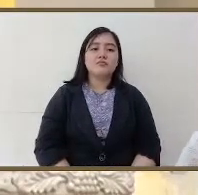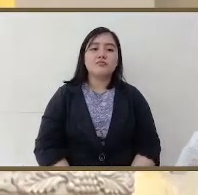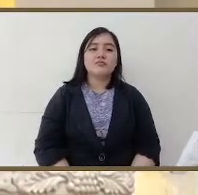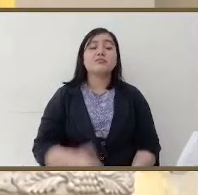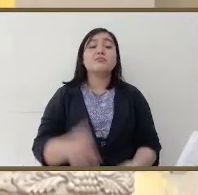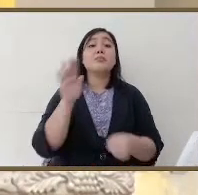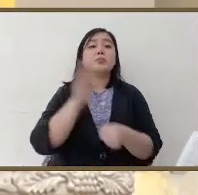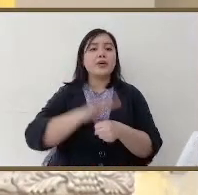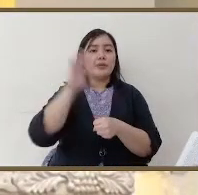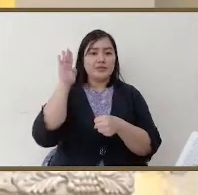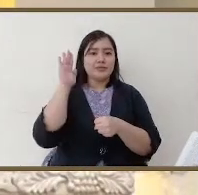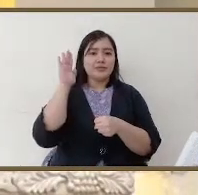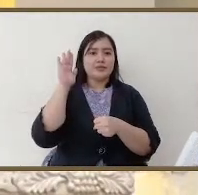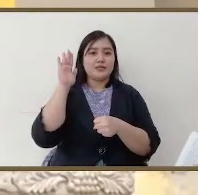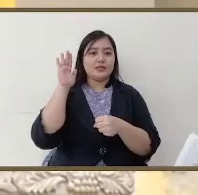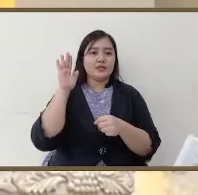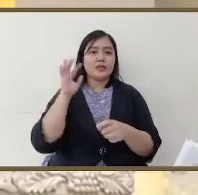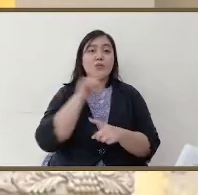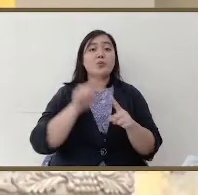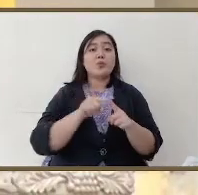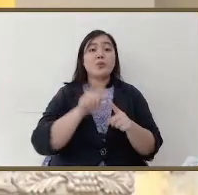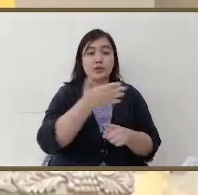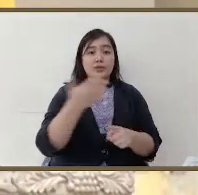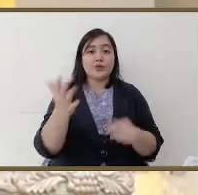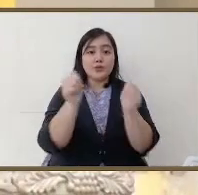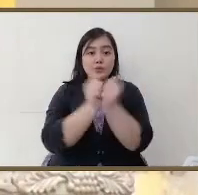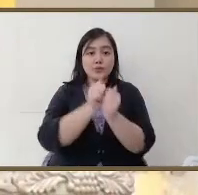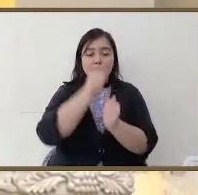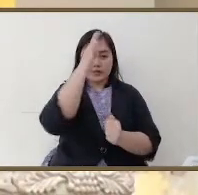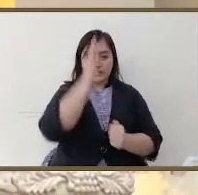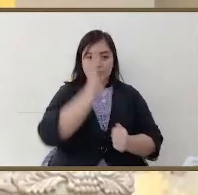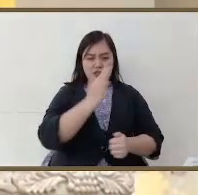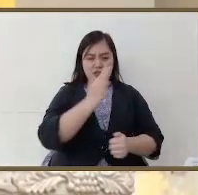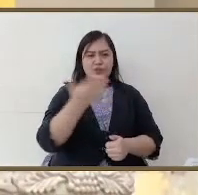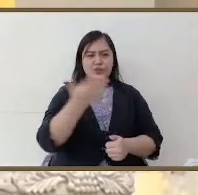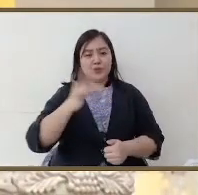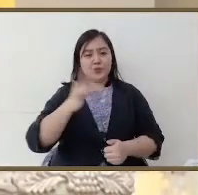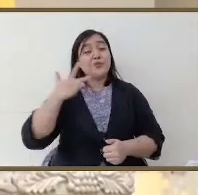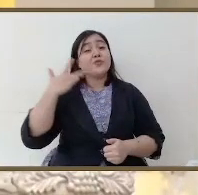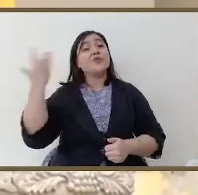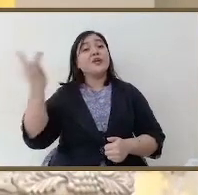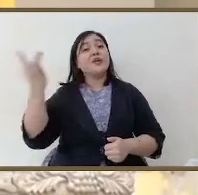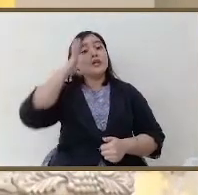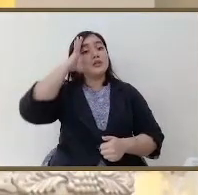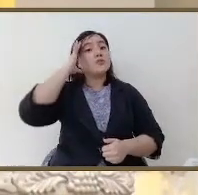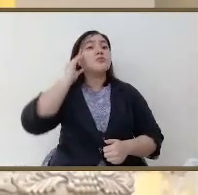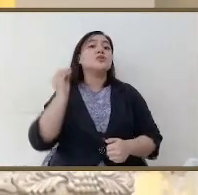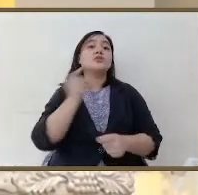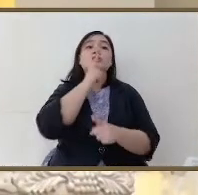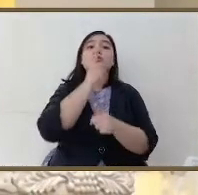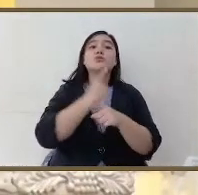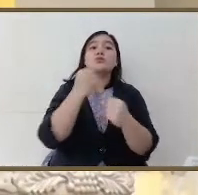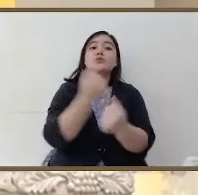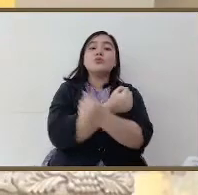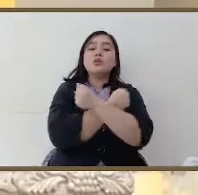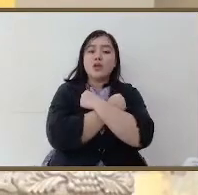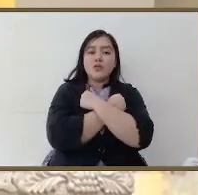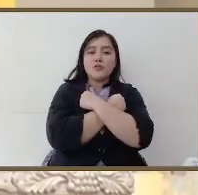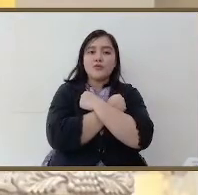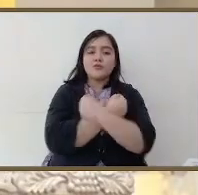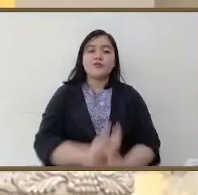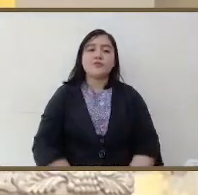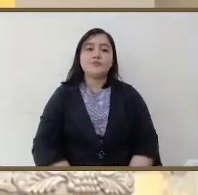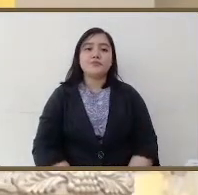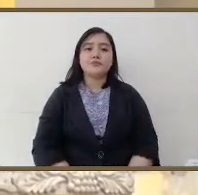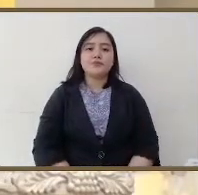Diyos, makikita niyo ang pagmamahal. Makikita niyo, mararamdaman niyo ang pagmamahal ng asawa. There must